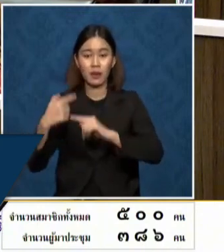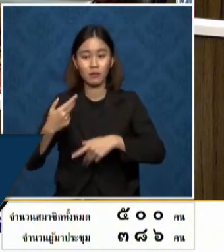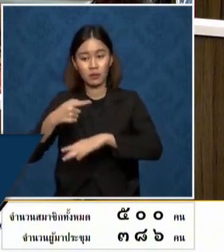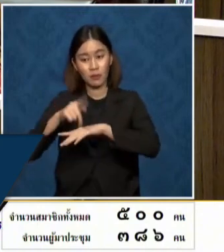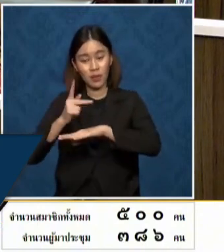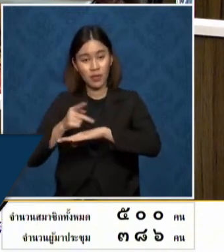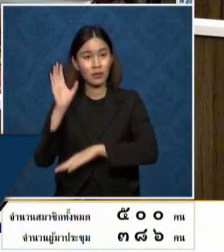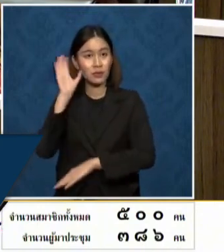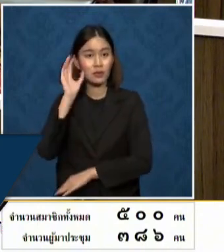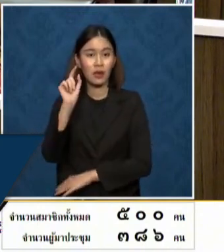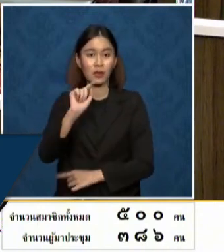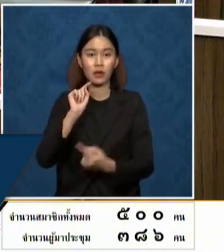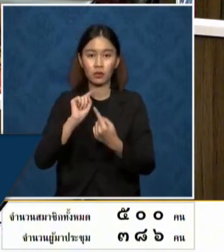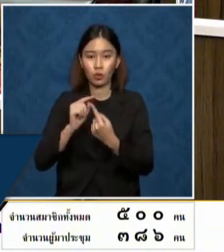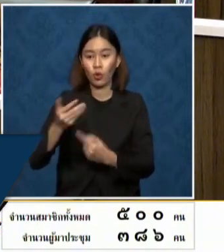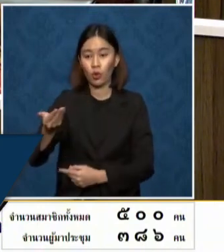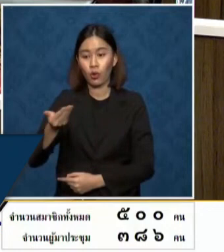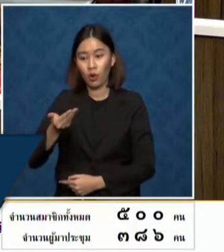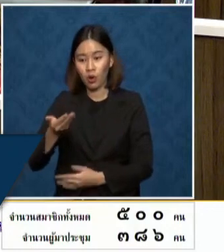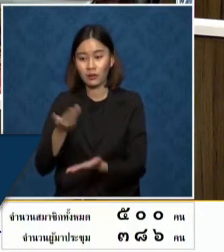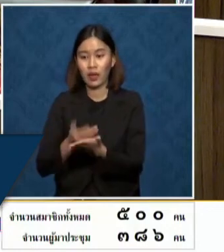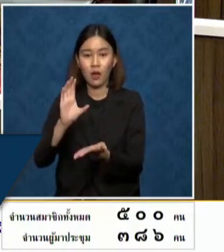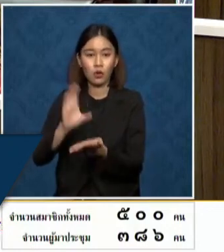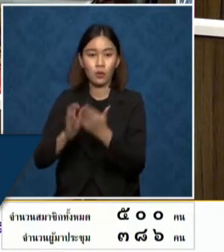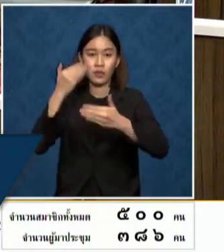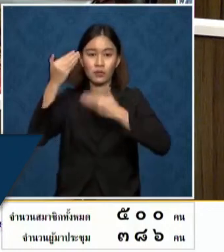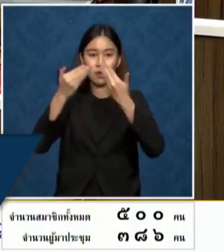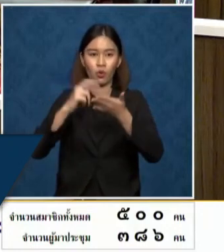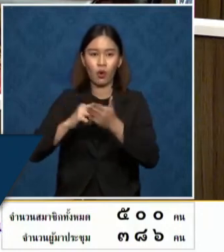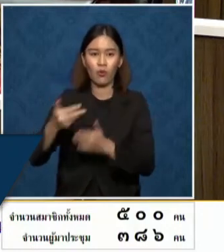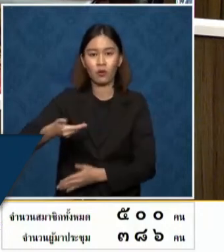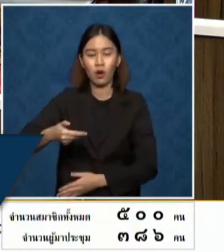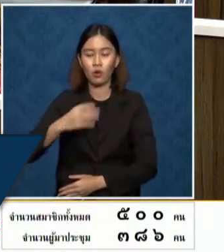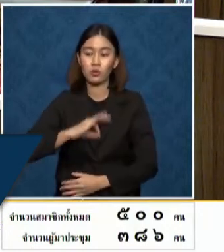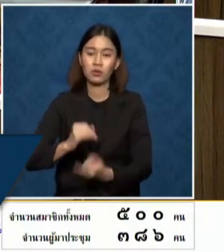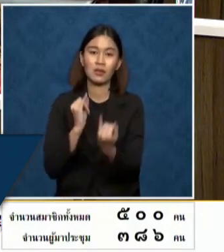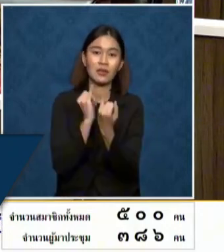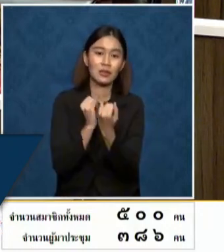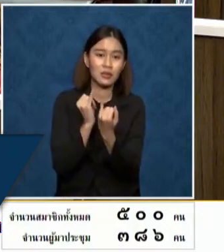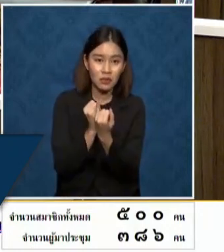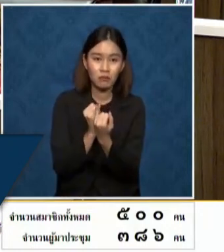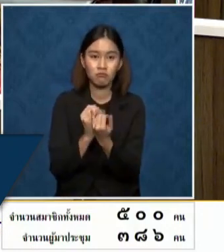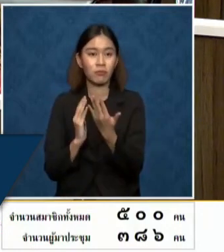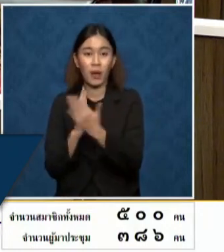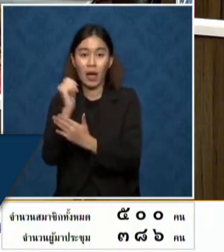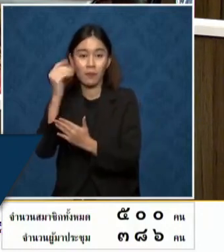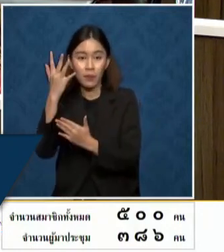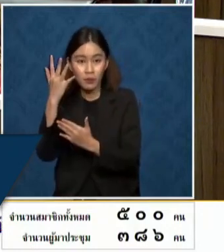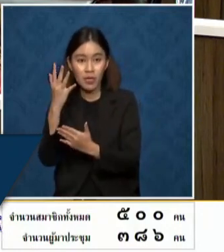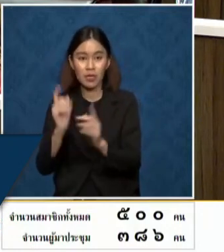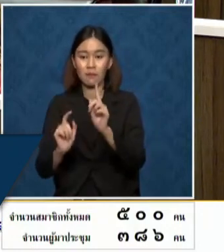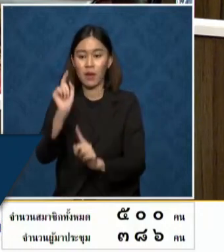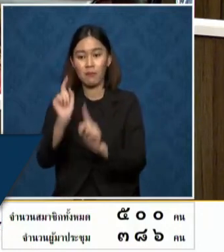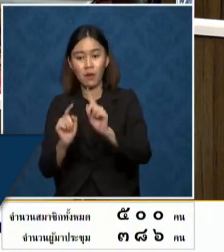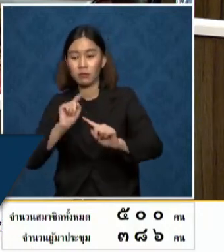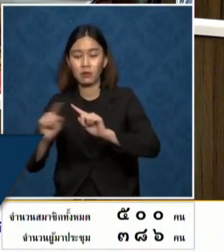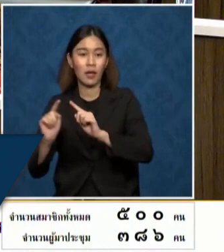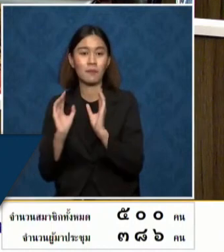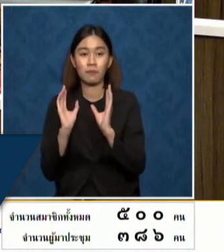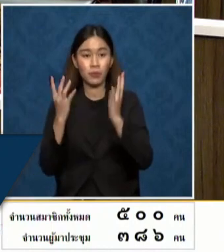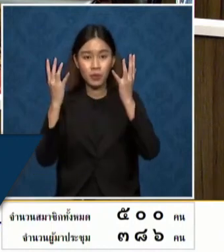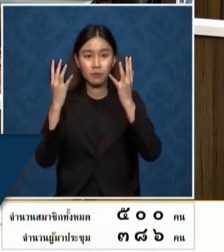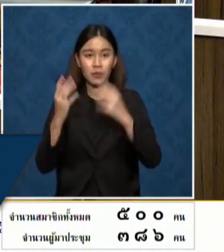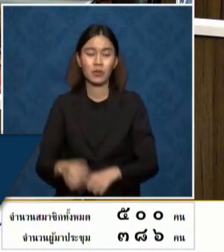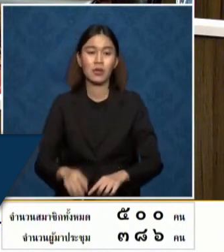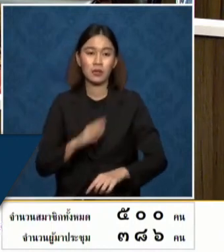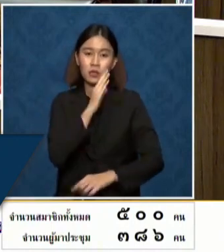ประธานเชื่อมครับว่าการของบอีวนเป็นการของบด้วยความเคยชินไม่มีผลสัมฤทธิ์ไม่มีการวัดผลดัง